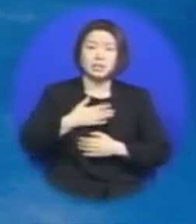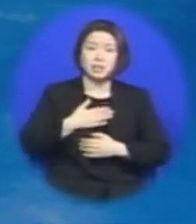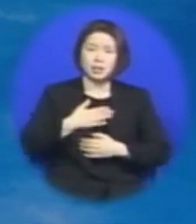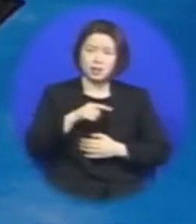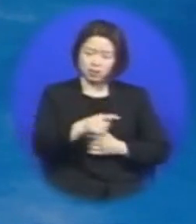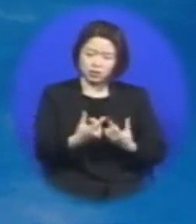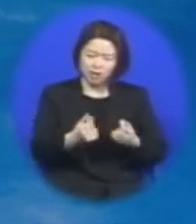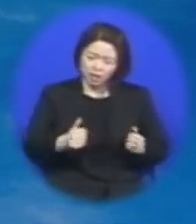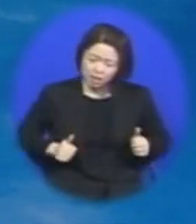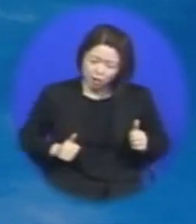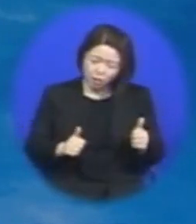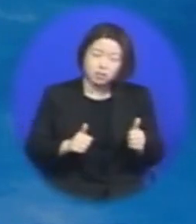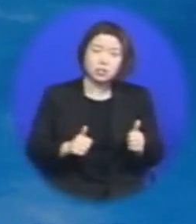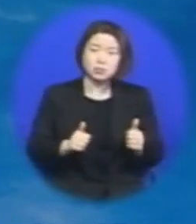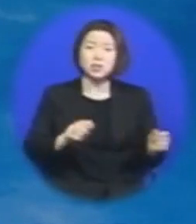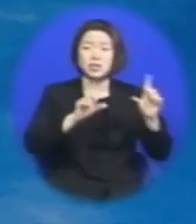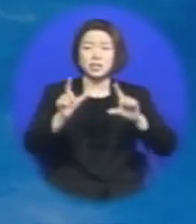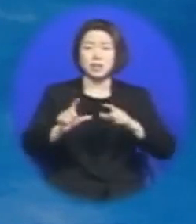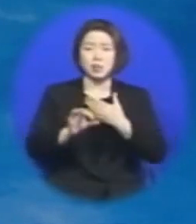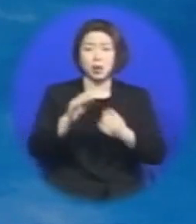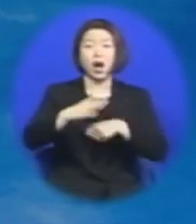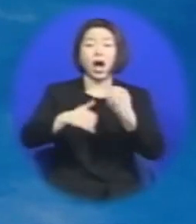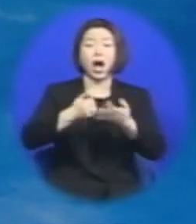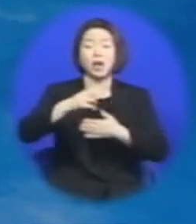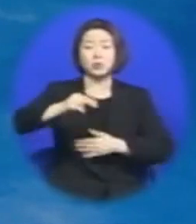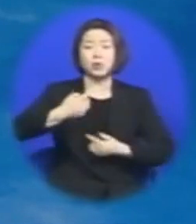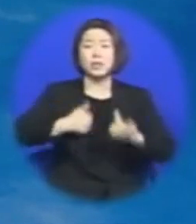다한 것이고 하나님도 기뻐하실 거라고